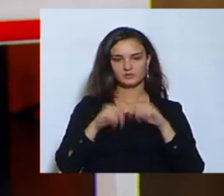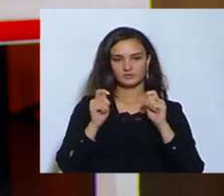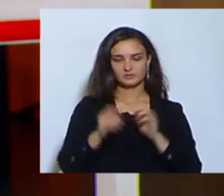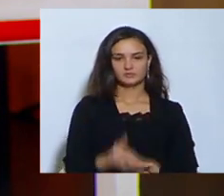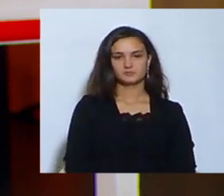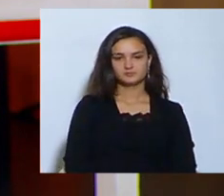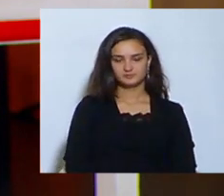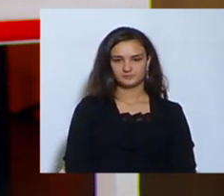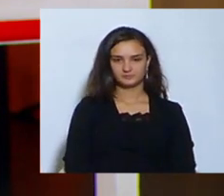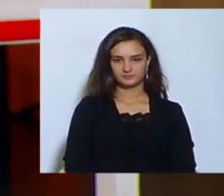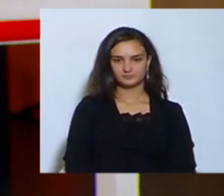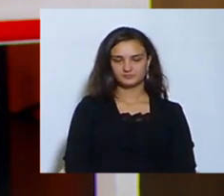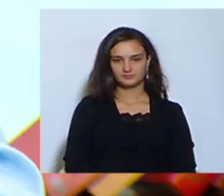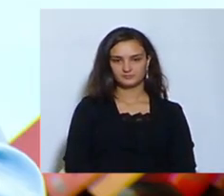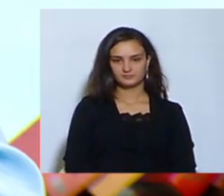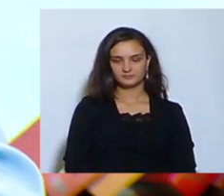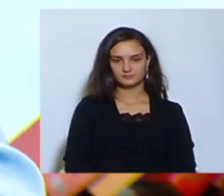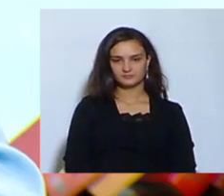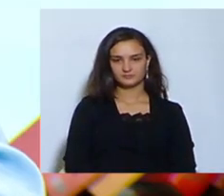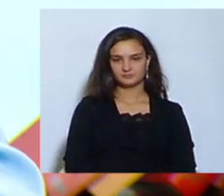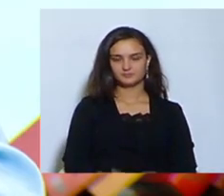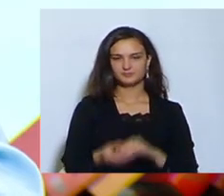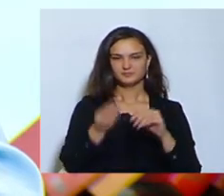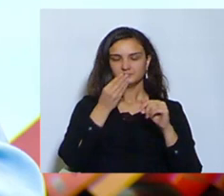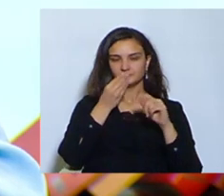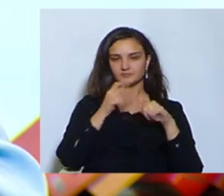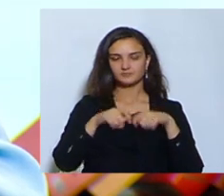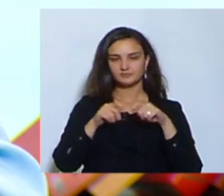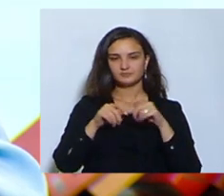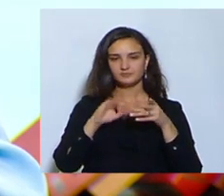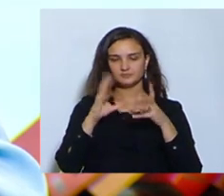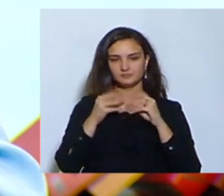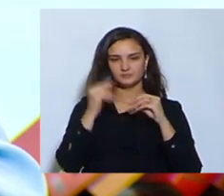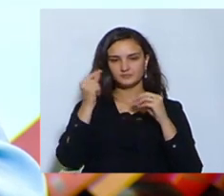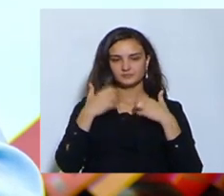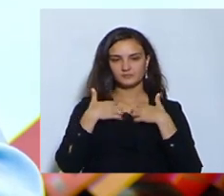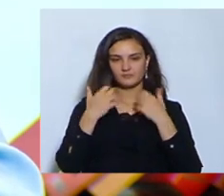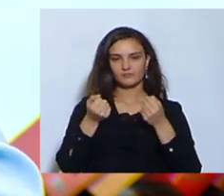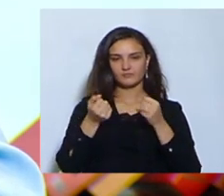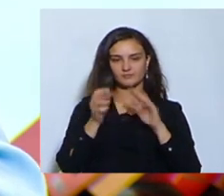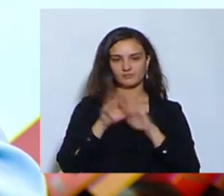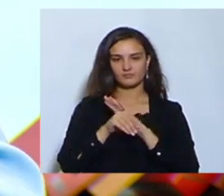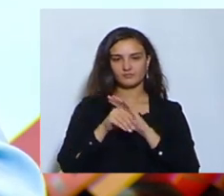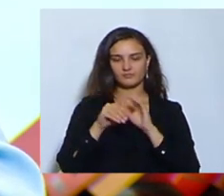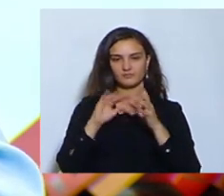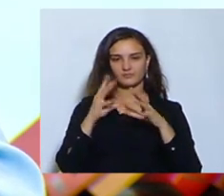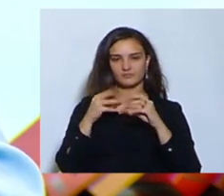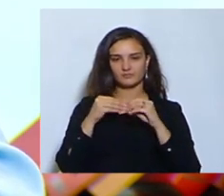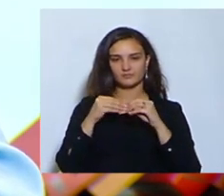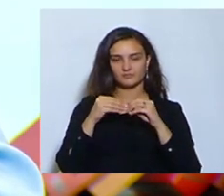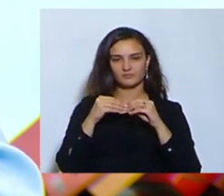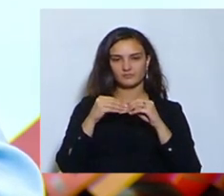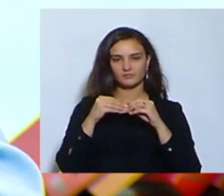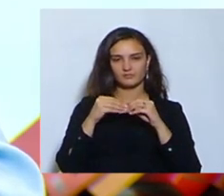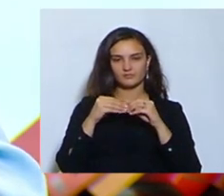დარღვეული? კი ბატონო. კვებითი აშლილობებს ეძღვნება მთელი თავი ფსიქიკური ჯანმრთელობის სფეროში, ხო? ძირითადები